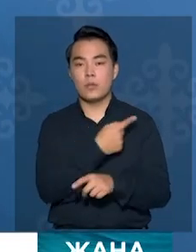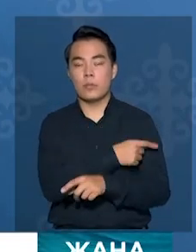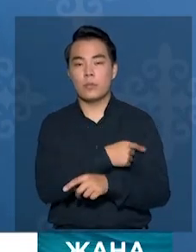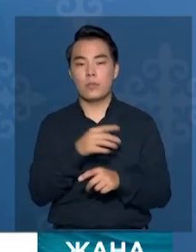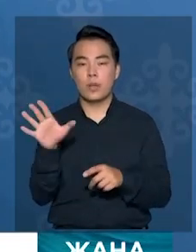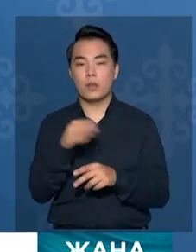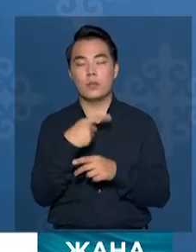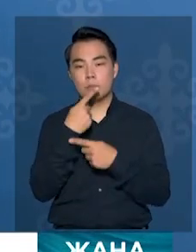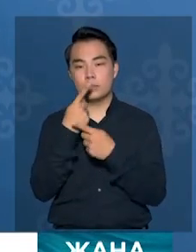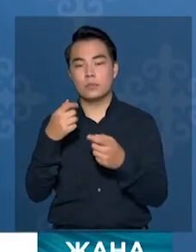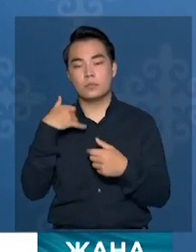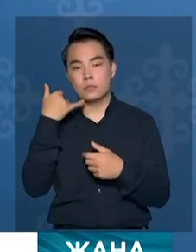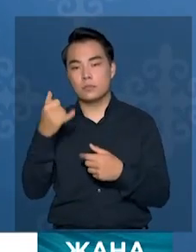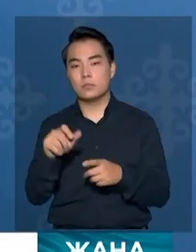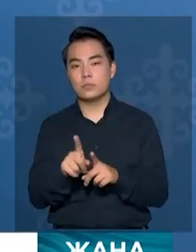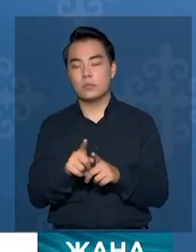шықты.